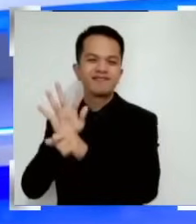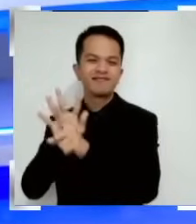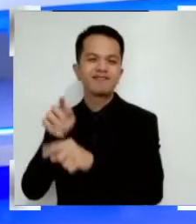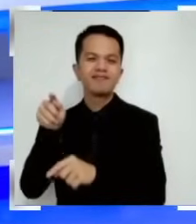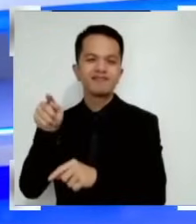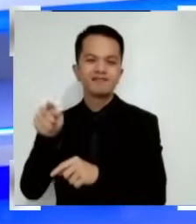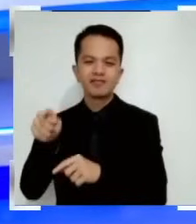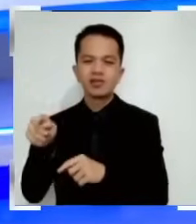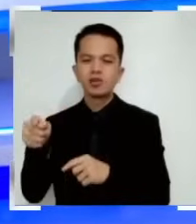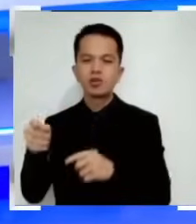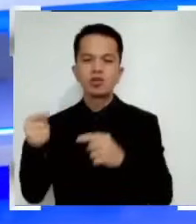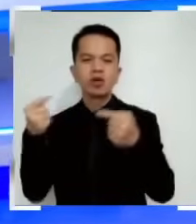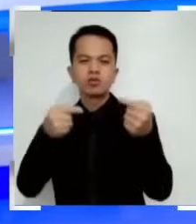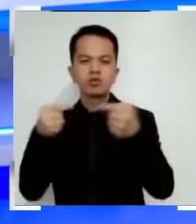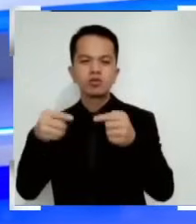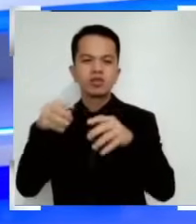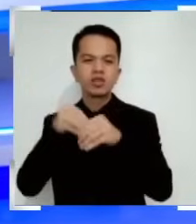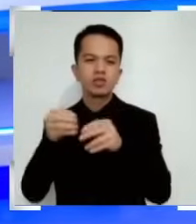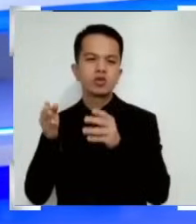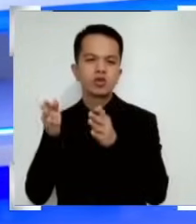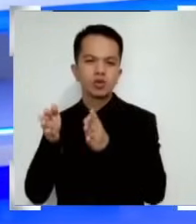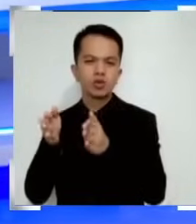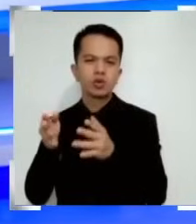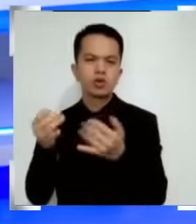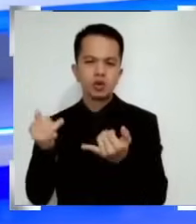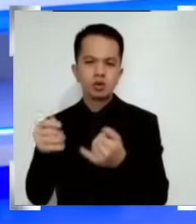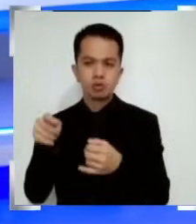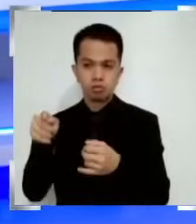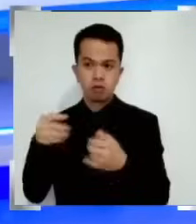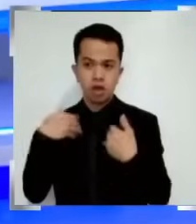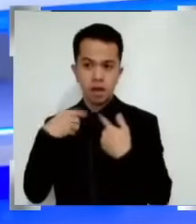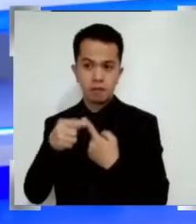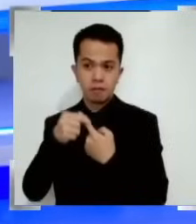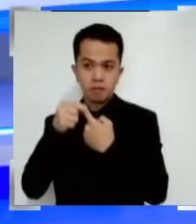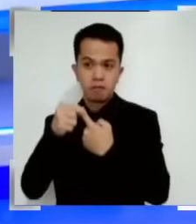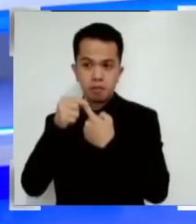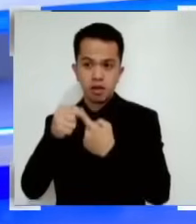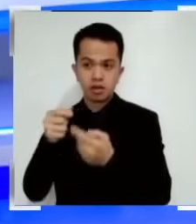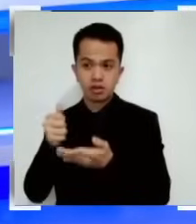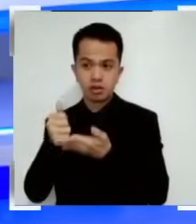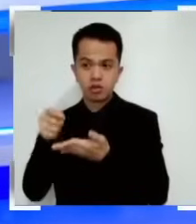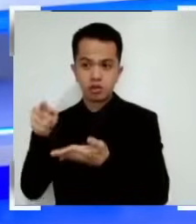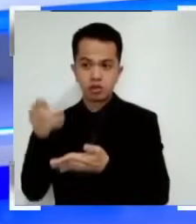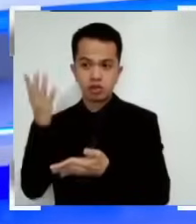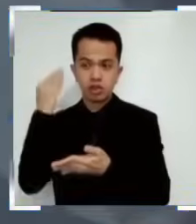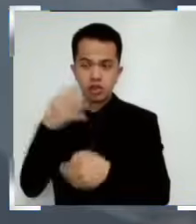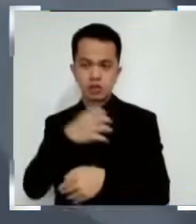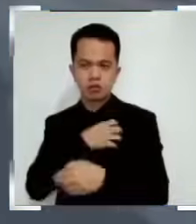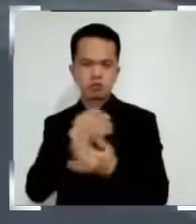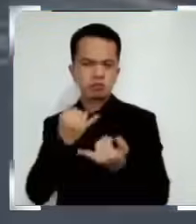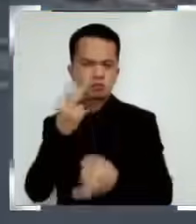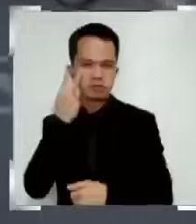PNP, pinaimbisigahan kung nagkaroon ng special treatment sa dating pulis. Saksi si Jun Veneracion.